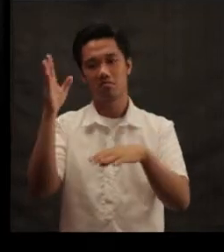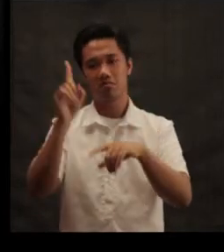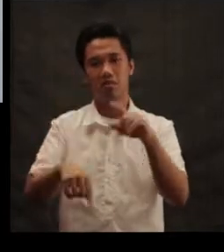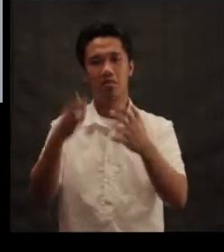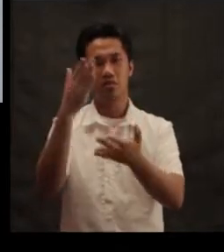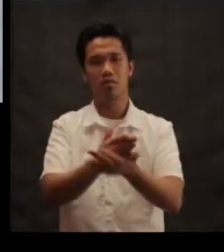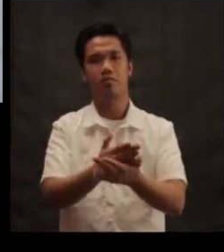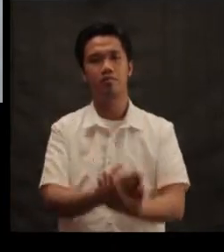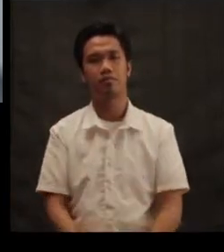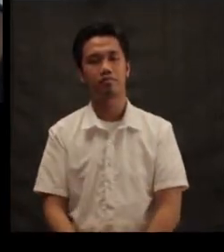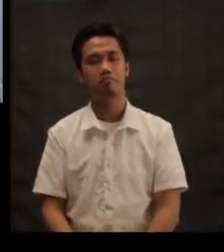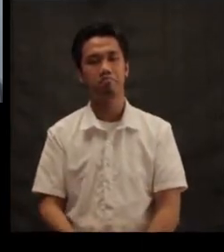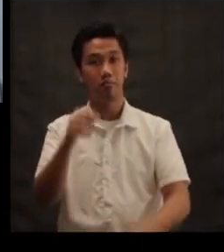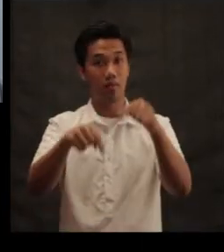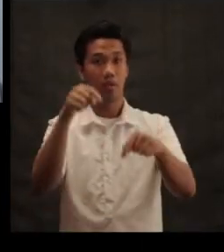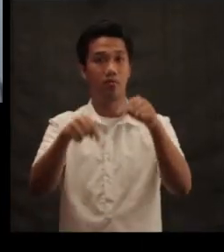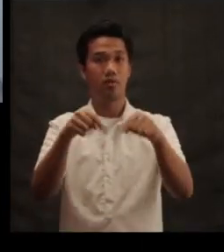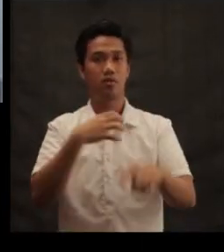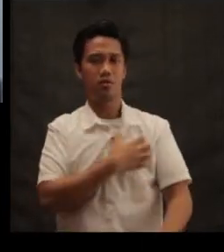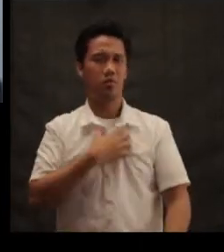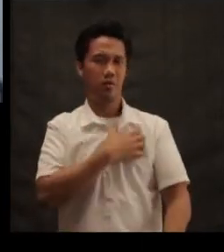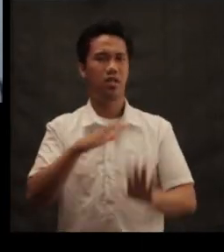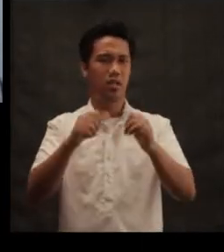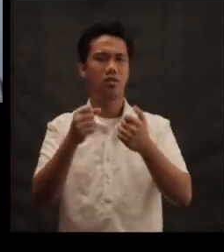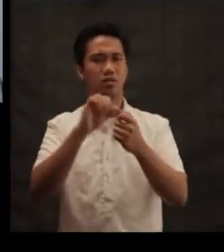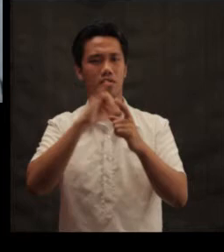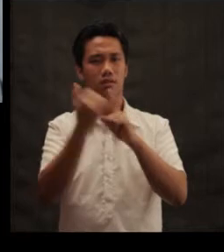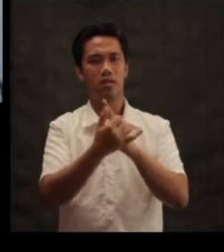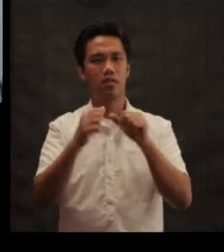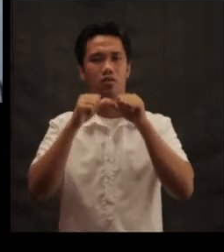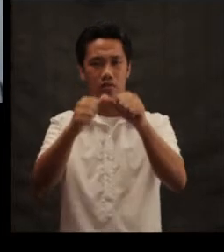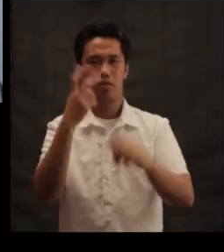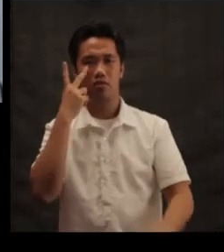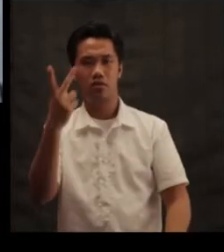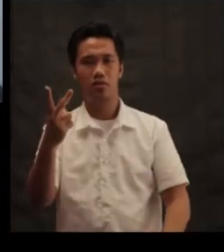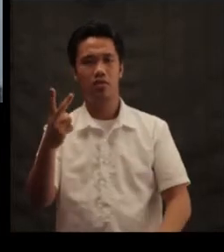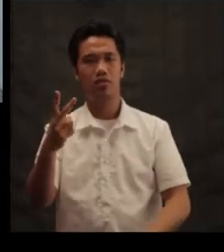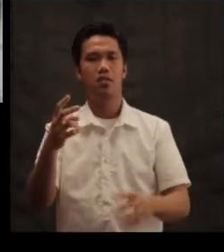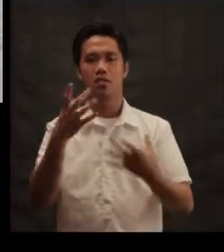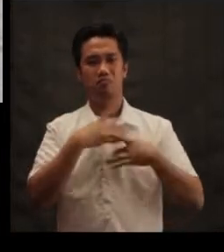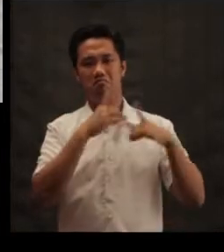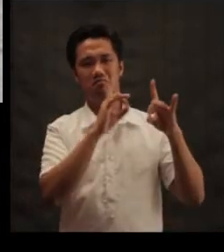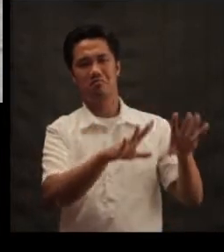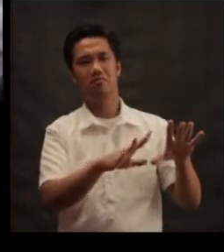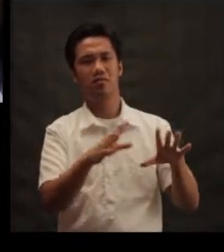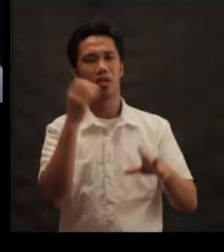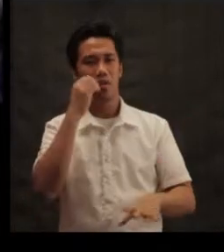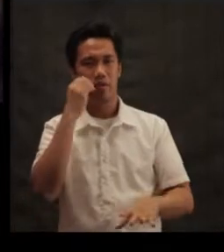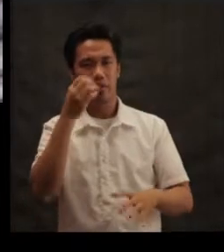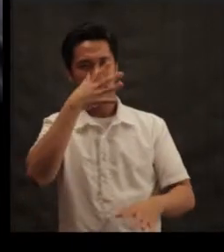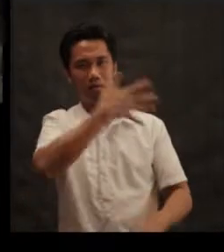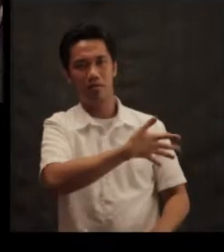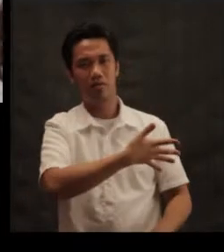mapigilan. Ikinalulungkot din ng mga PWD na ang pagtingin sa kanila ng pamayanan ay bilang isang minoridad na sektor,